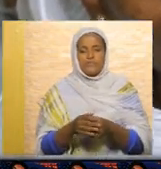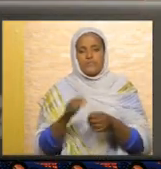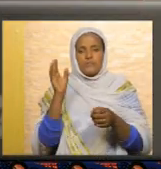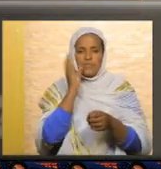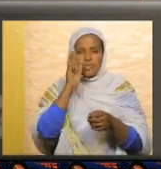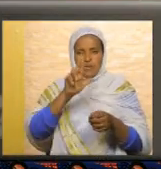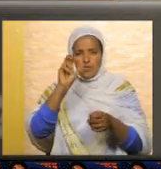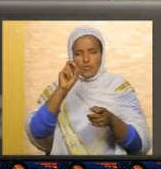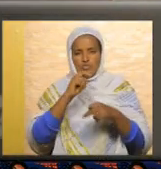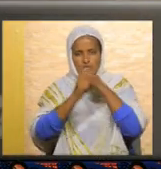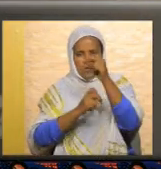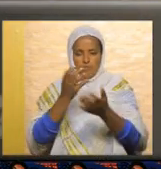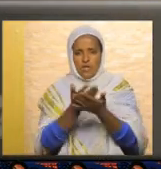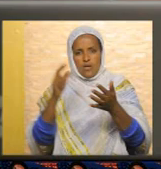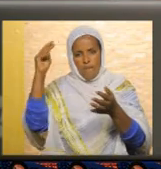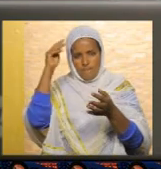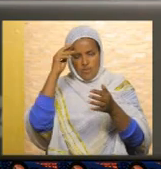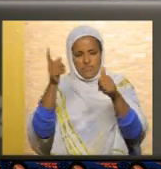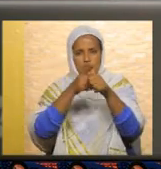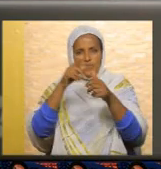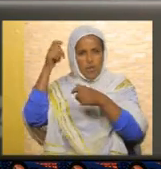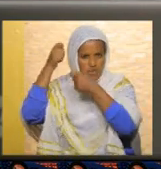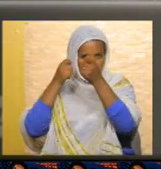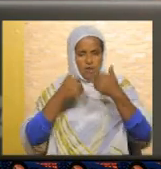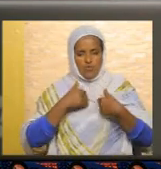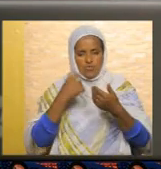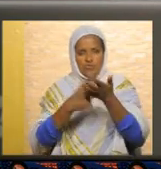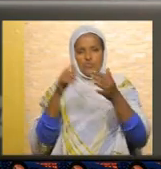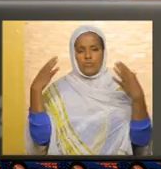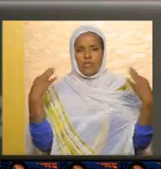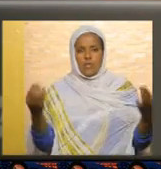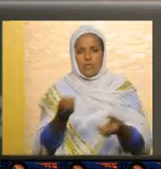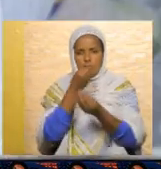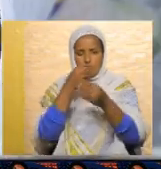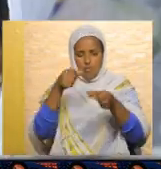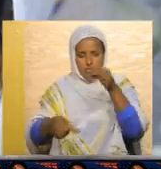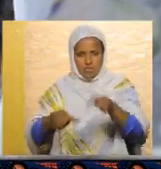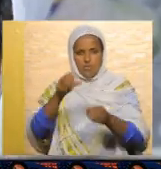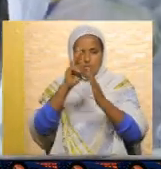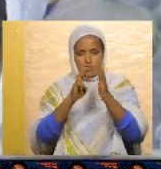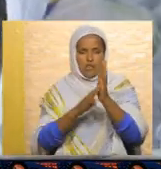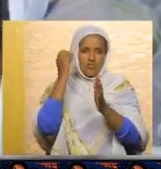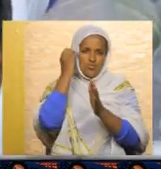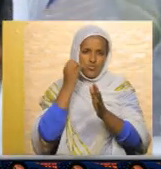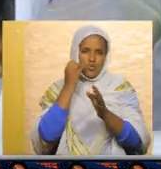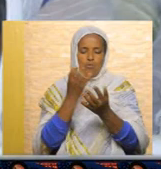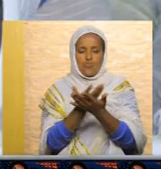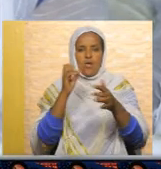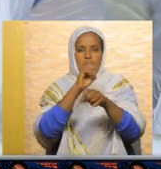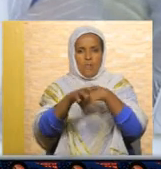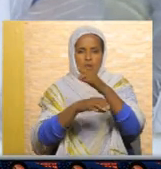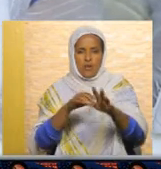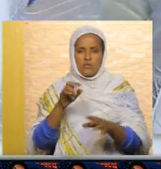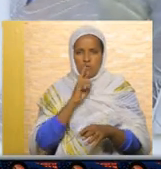ቀርበናል። ሲስተር ሐረገወይን ቸርነት በነገረ መለኮት የመጀመሪያ ዲግሪ ያላቸው እንዲሁም በጤናና ምግብ ዋስትና የሥርዓተ